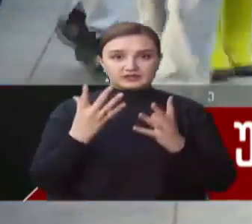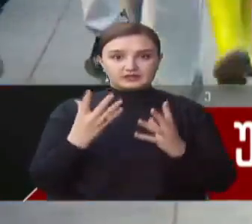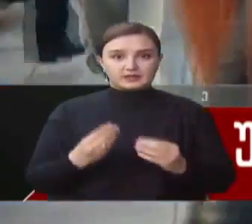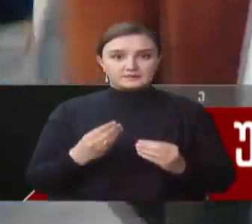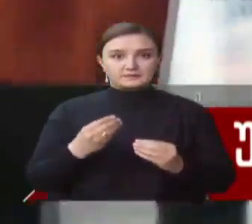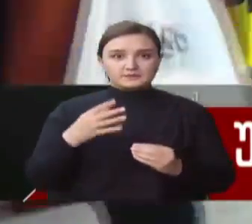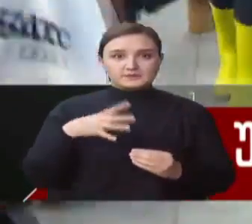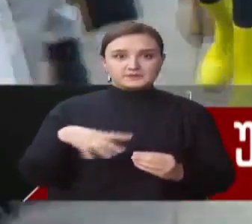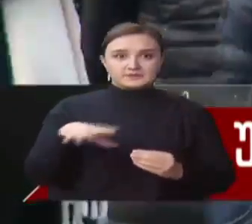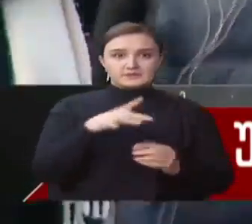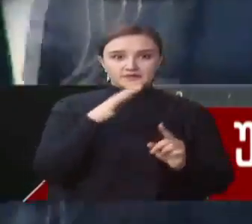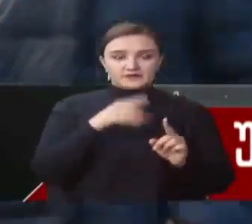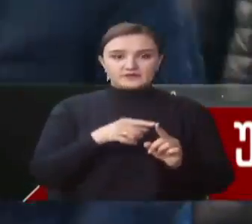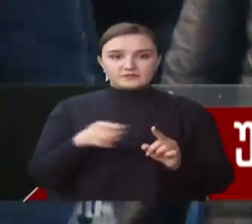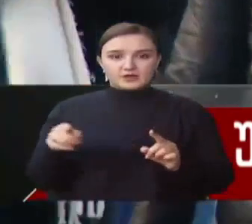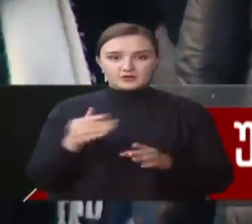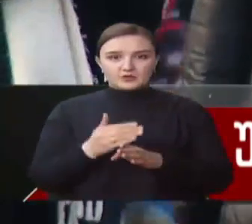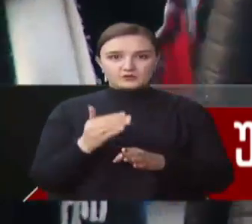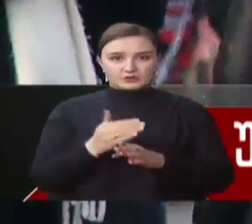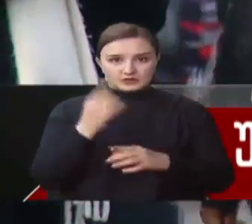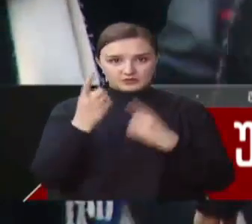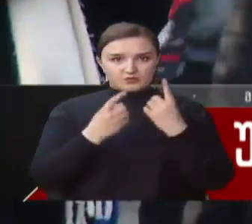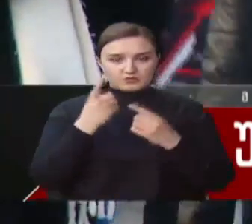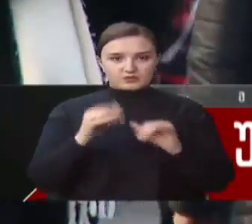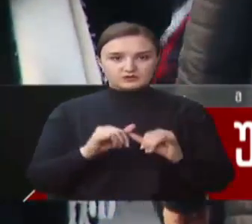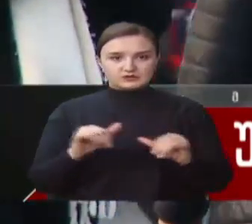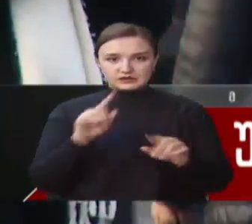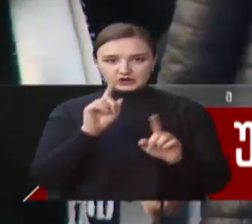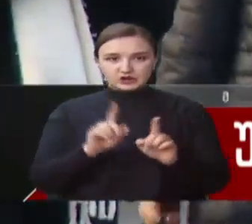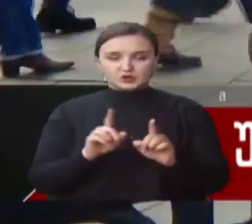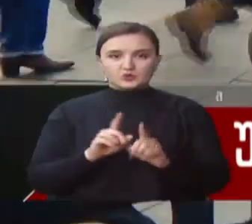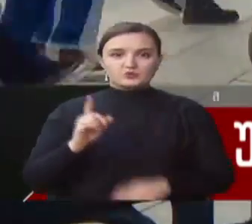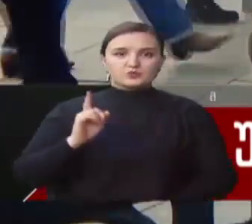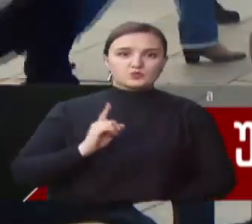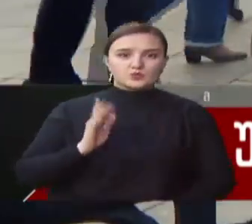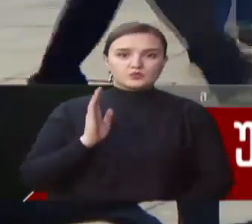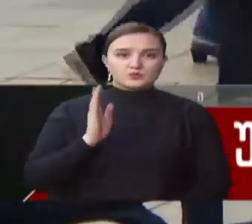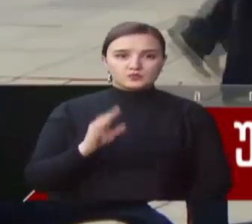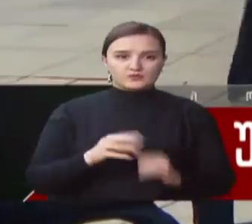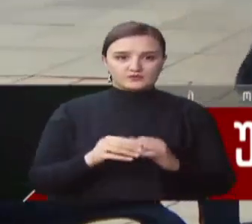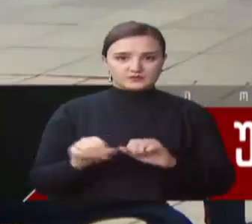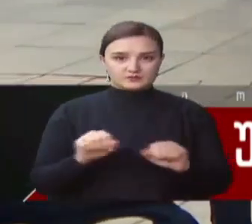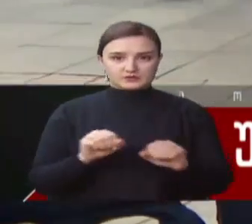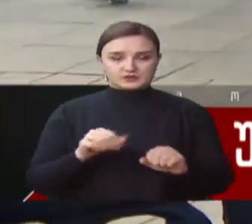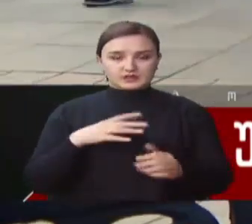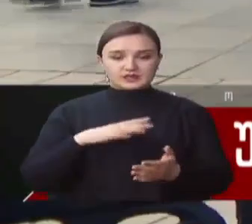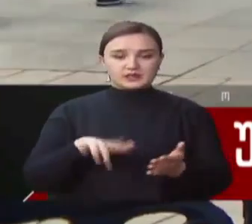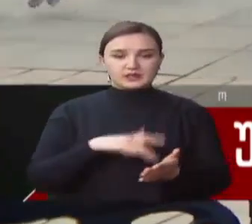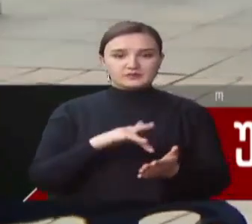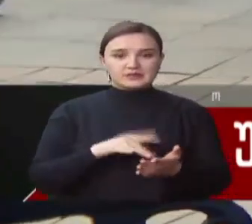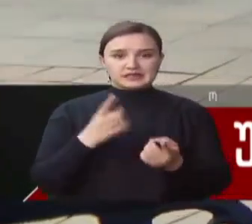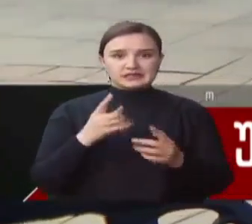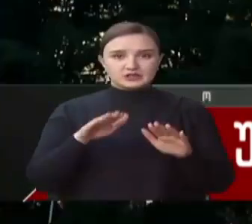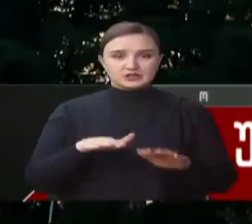ساکرت فلوشی پریادولاد ورتل دبودا اینفارماتیا. تیت کست مسالودنالی میت اسفرش سخب. ام میزدیت تبلیسیس ارتیت اوبانشی